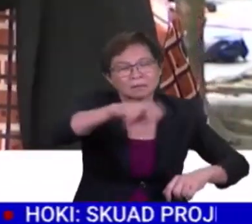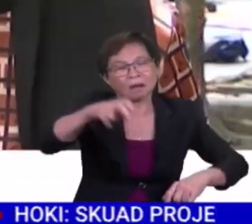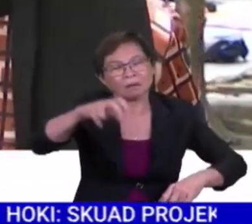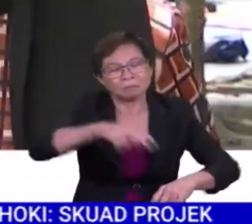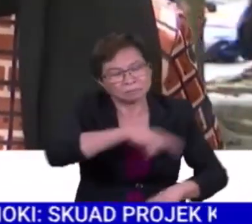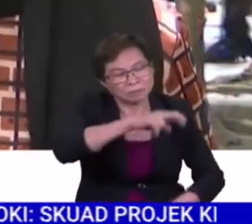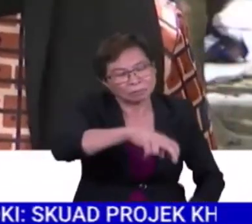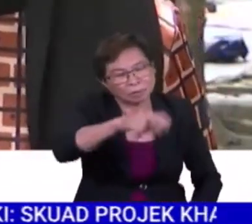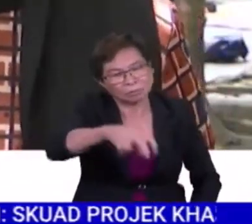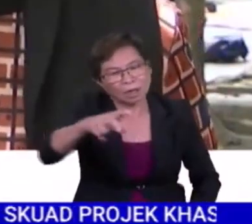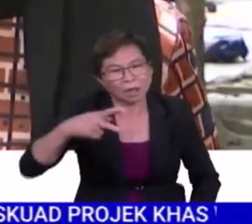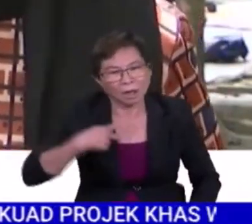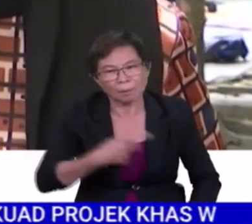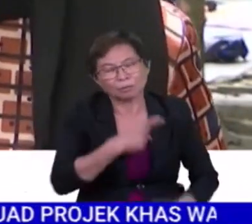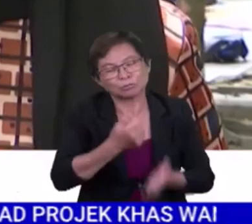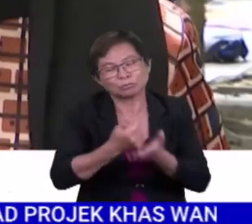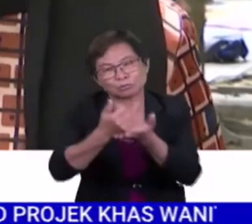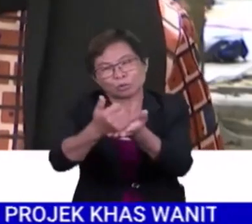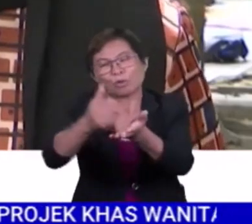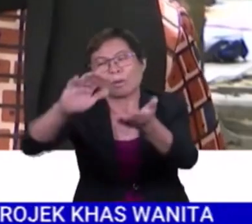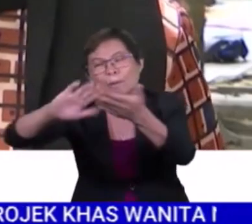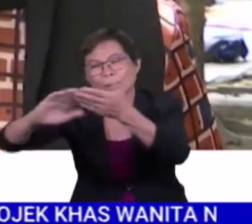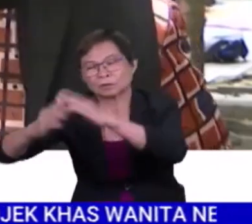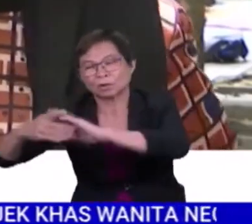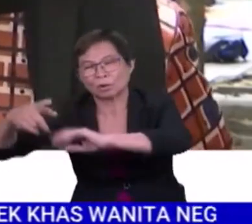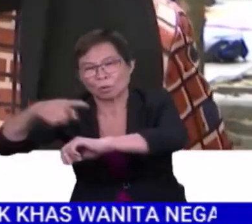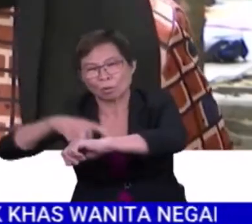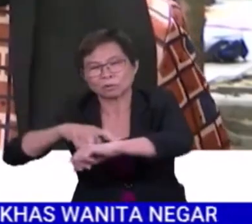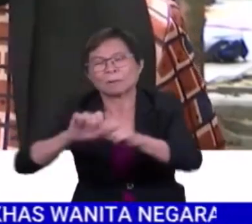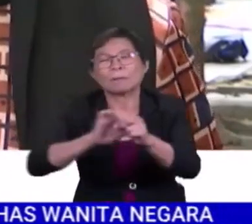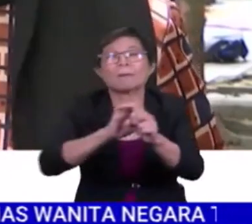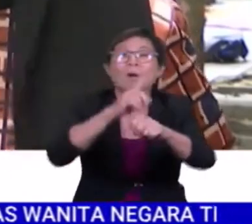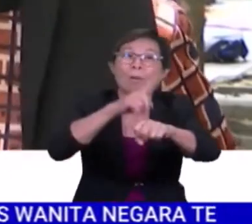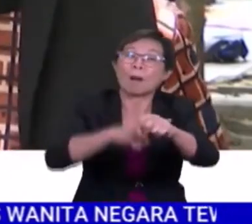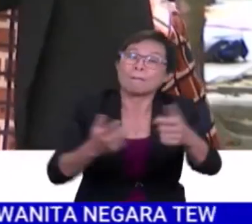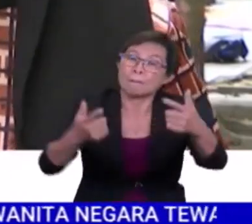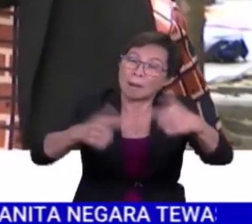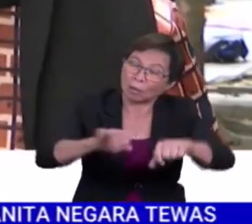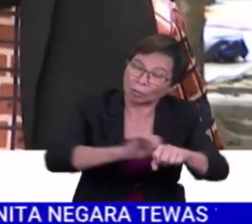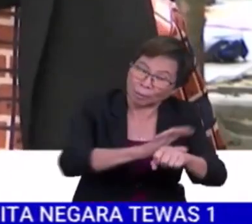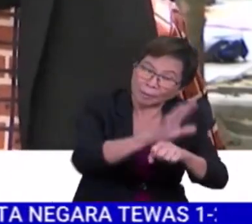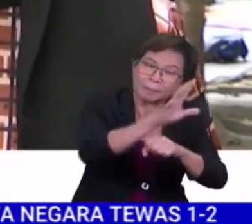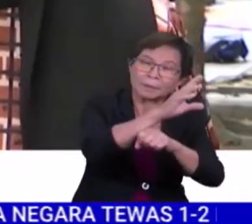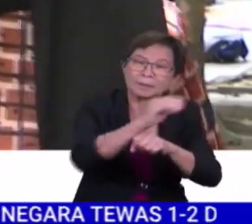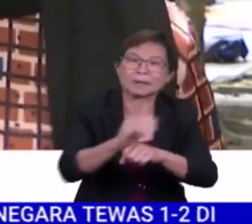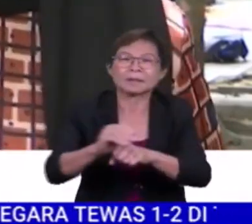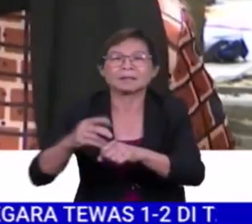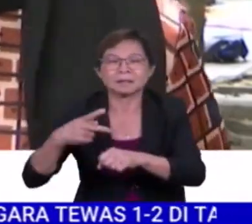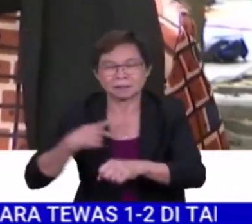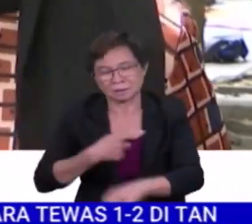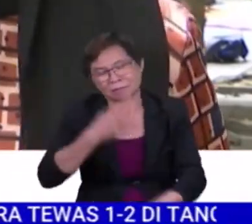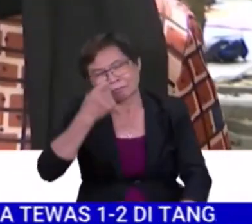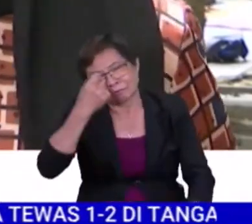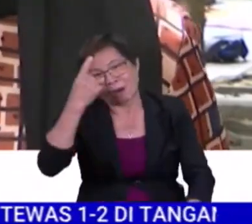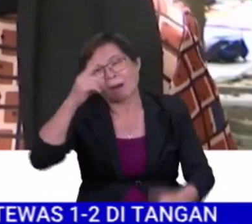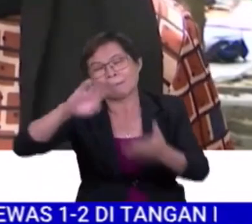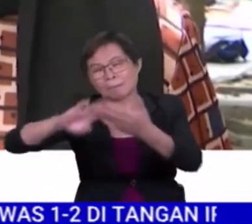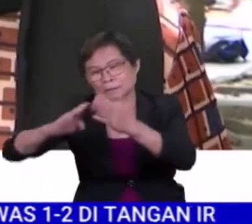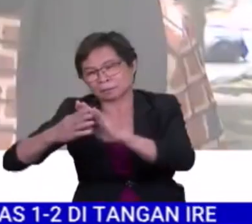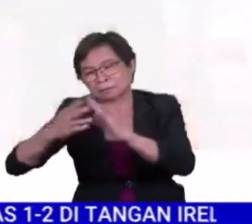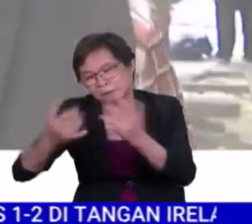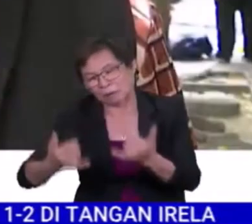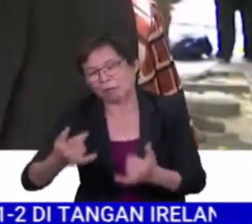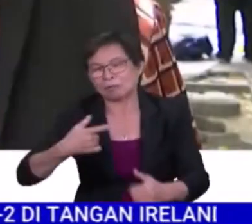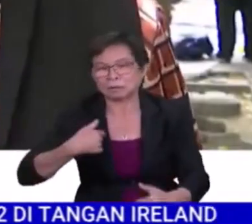untuk menyantuni masyarakat pada waktu ketika pandemik pun baru habis dan sebagainya. So, kita memahami keadaan masyarakat pada waktu